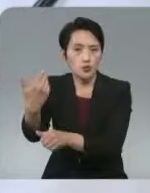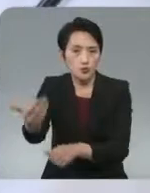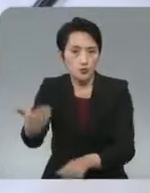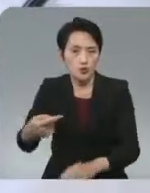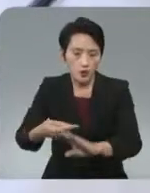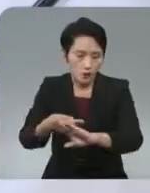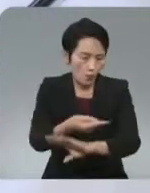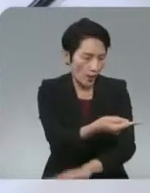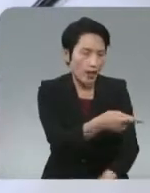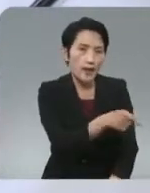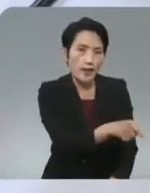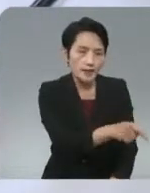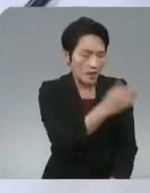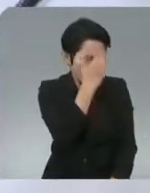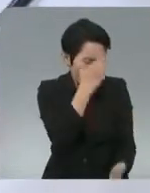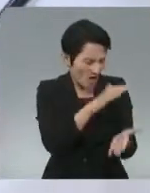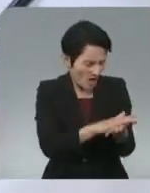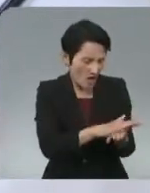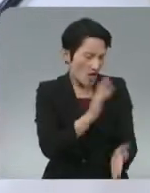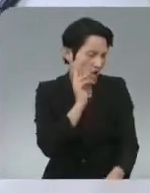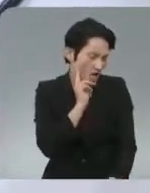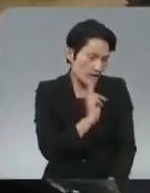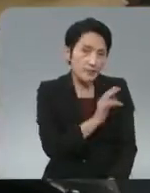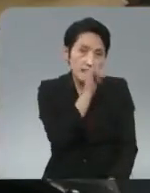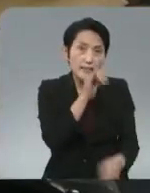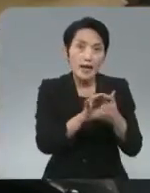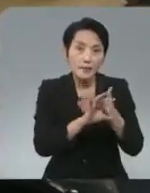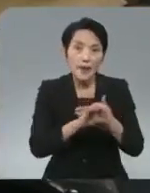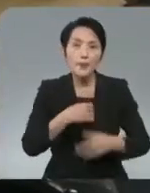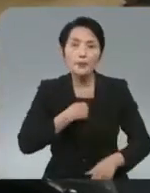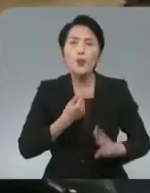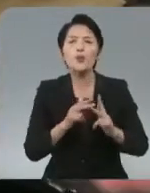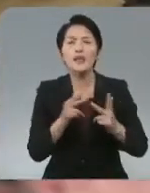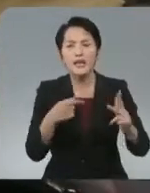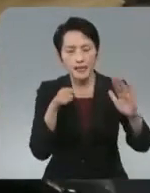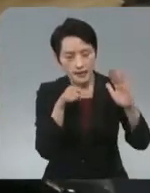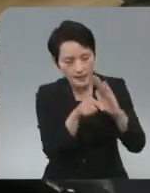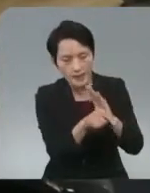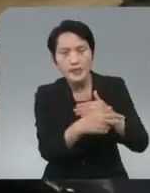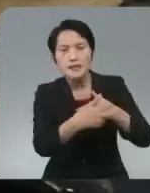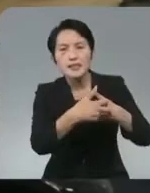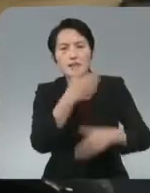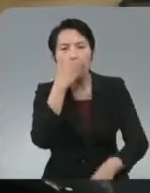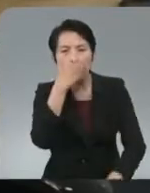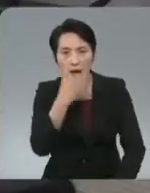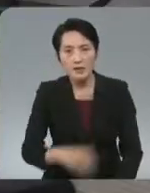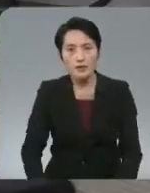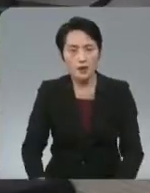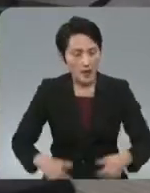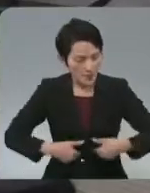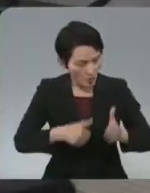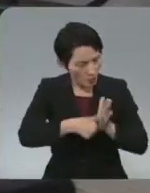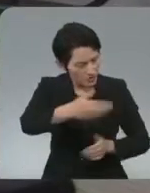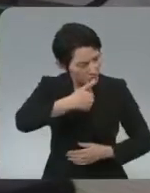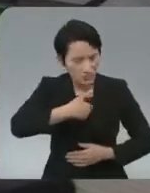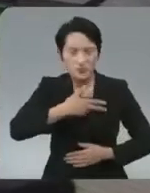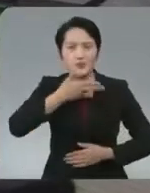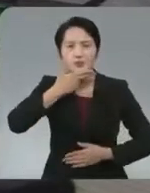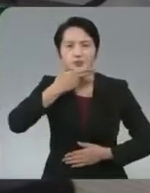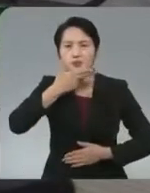1学期の幼稚園から大学までの感染防止対策と学校運営方針を発表しまし